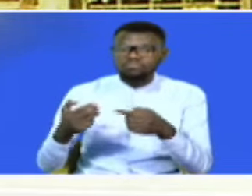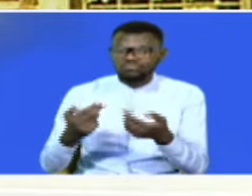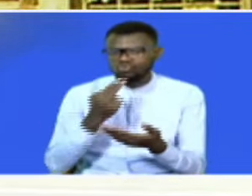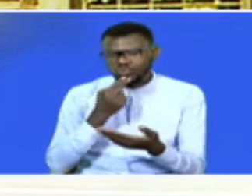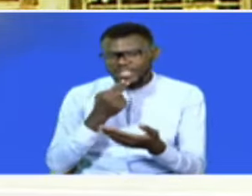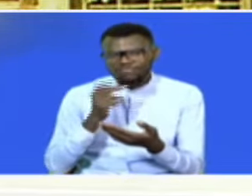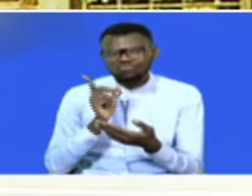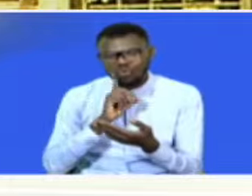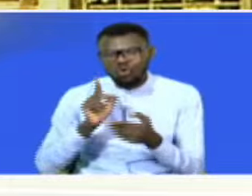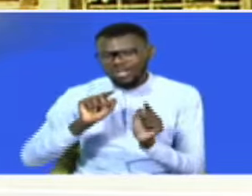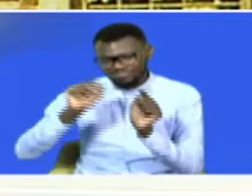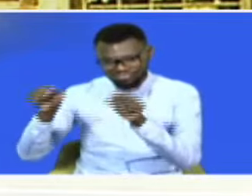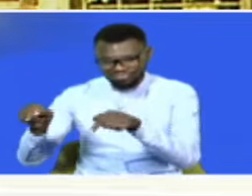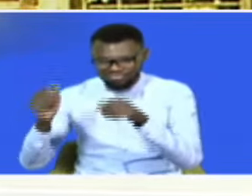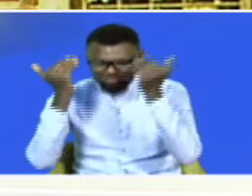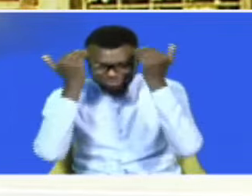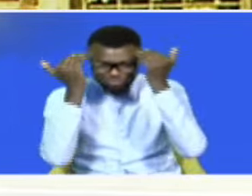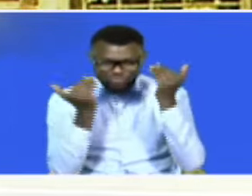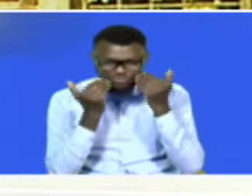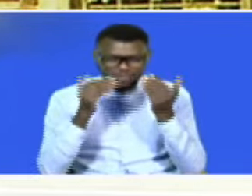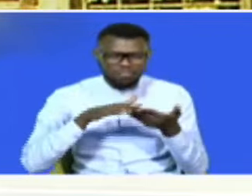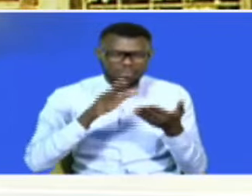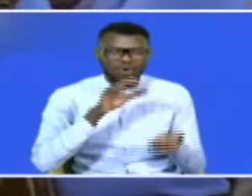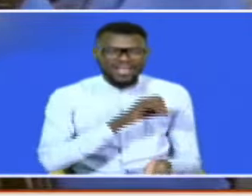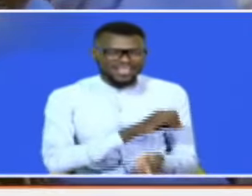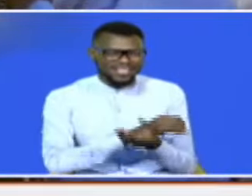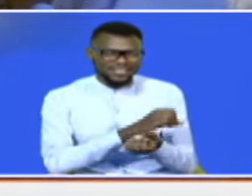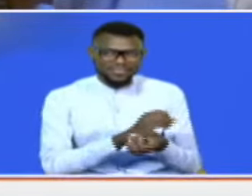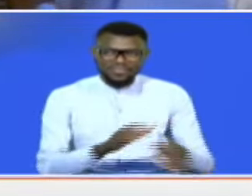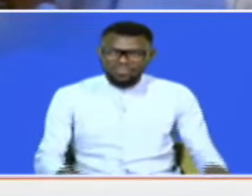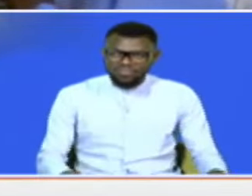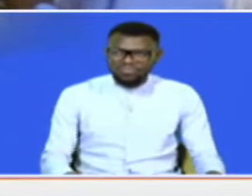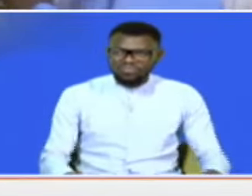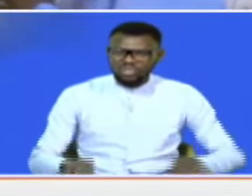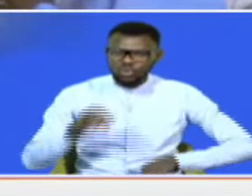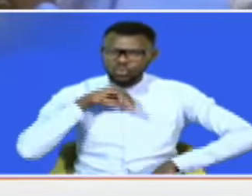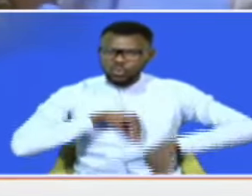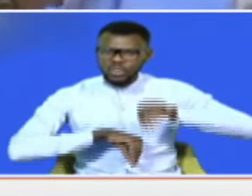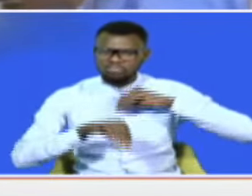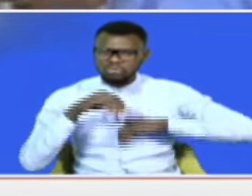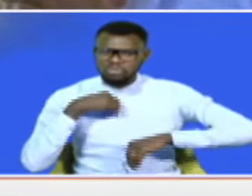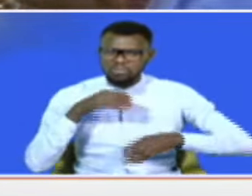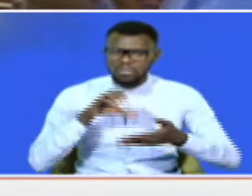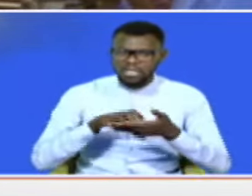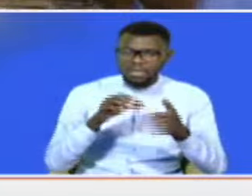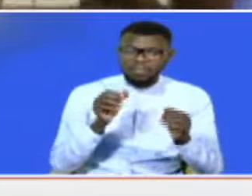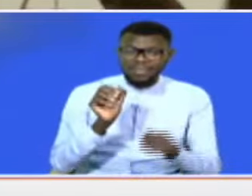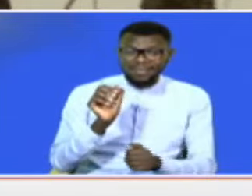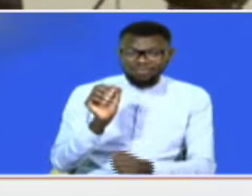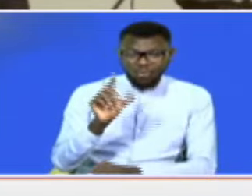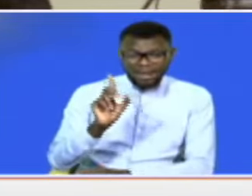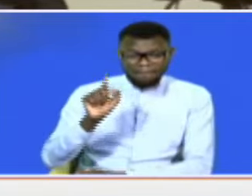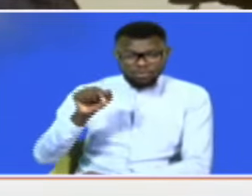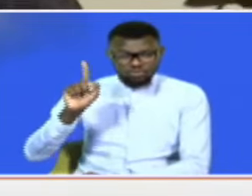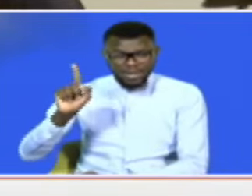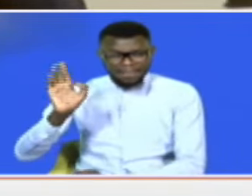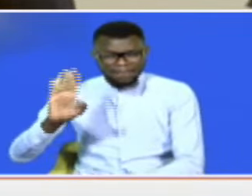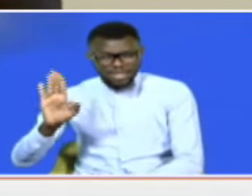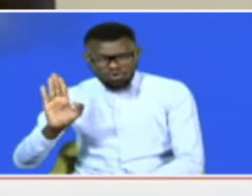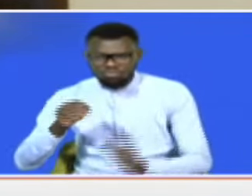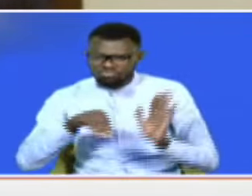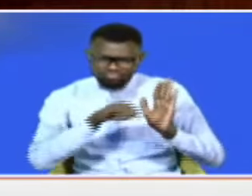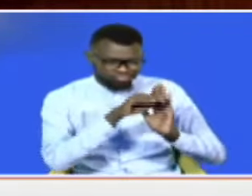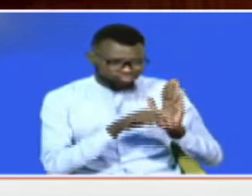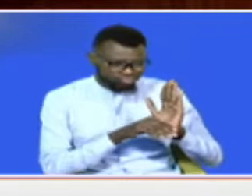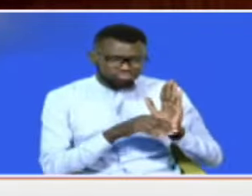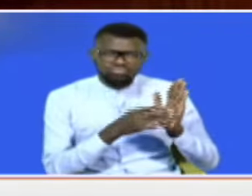Gashuhi anaarifu zaidi. Kesi ya wizi na ubadhilifu wa shilingi bilioni 1.1 fedha za mpango wa masomo